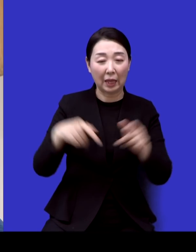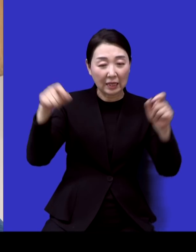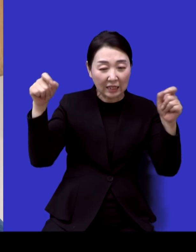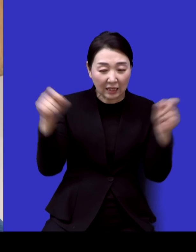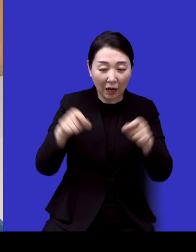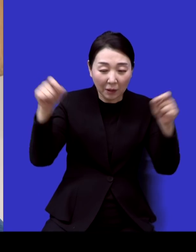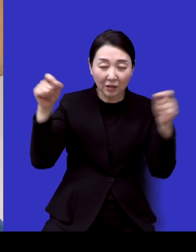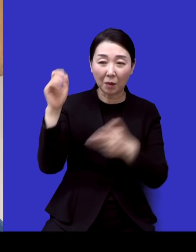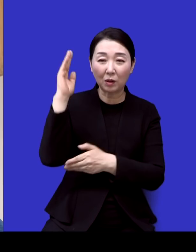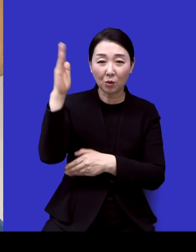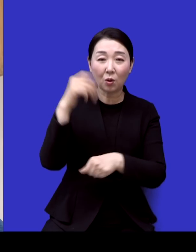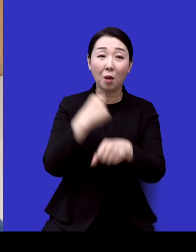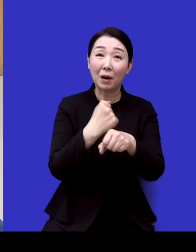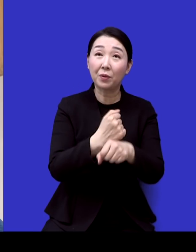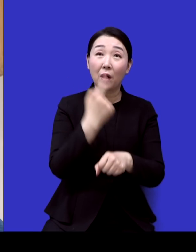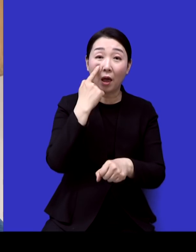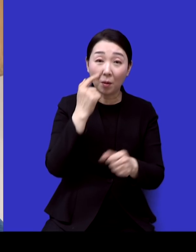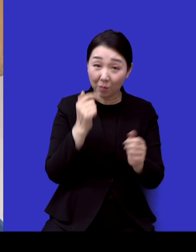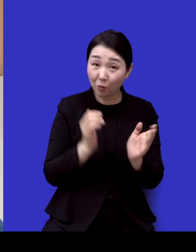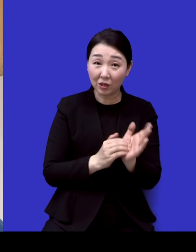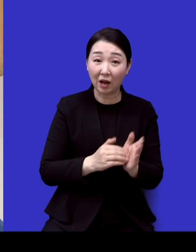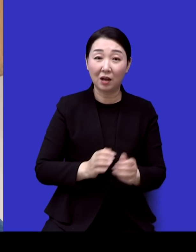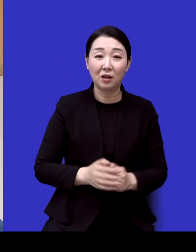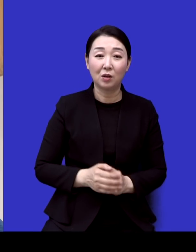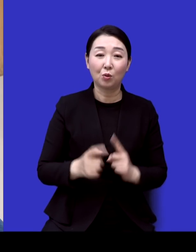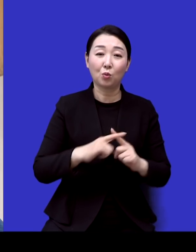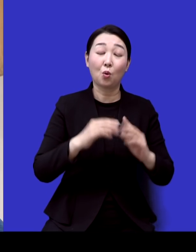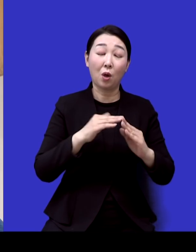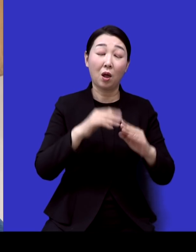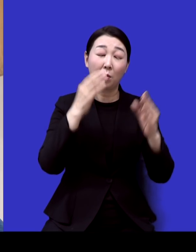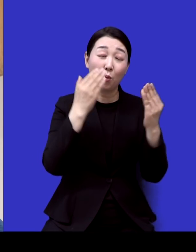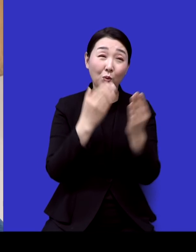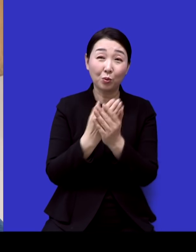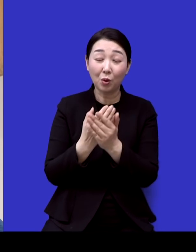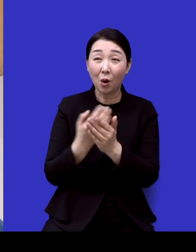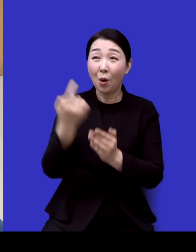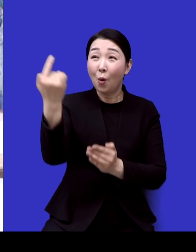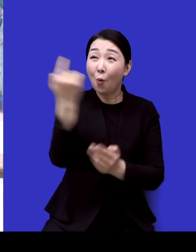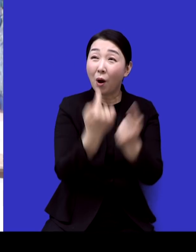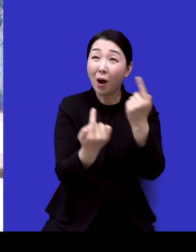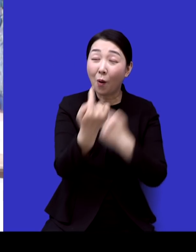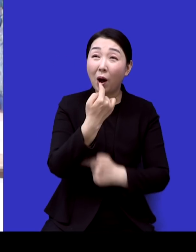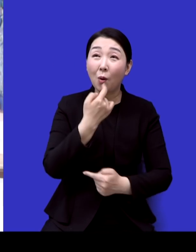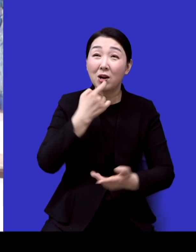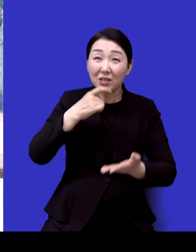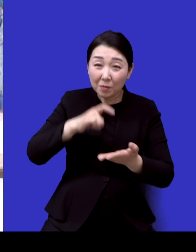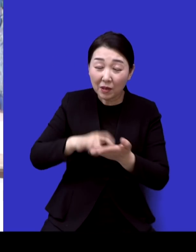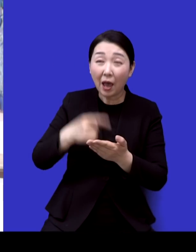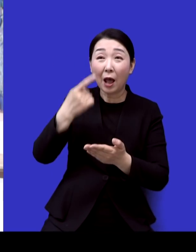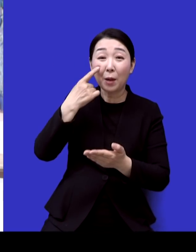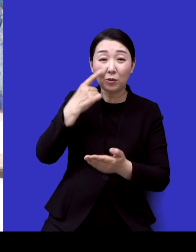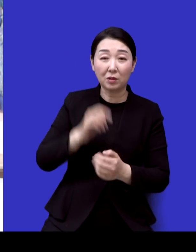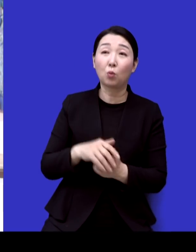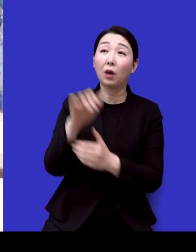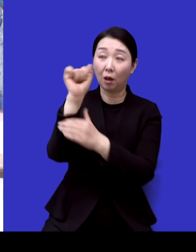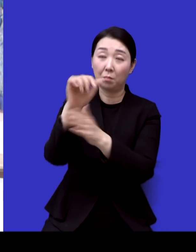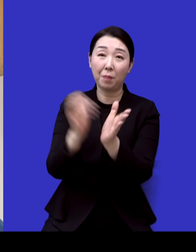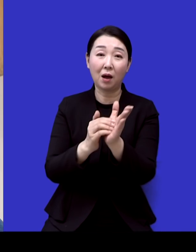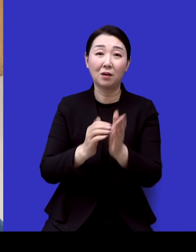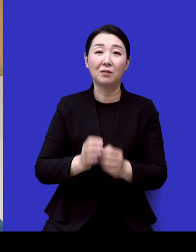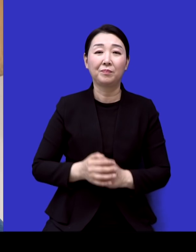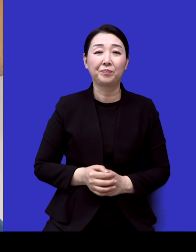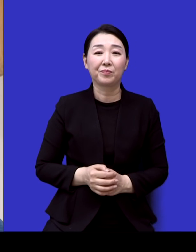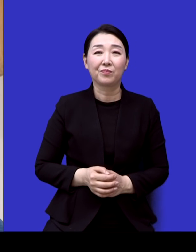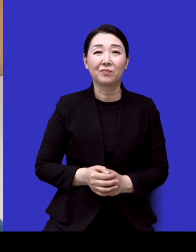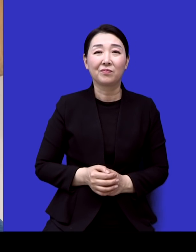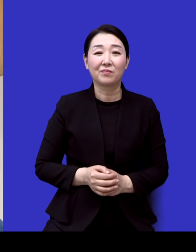메시지를 많이 생산해서 이제 교회 진입 장벽 한번 낮추는 사역을 해보는 거 어때? 그래서 제가 예스 했고 그래서